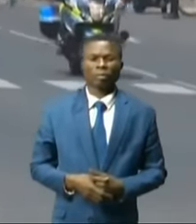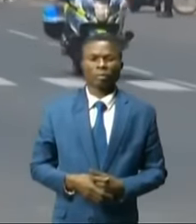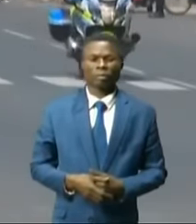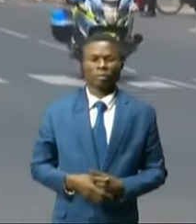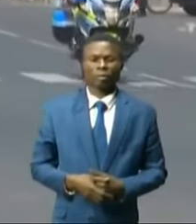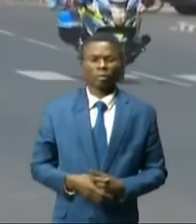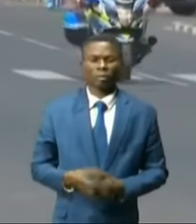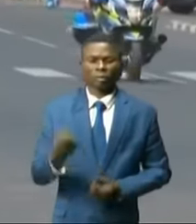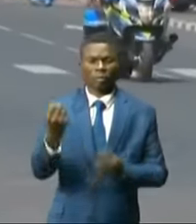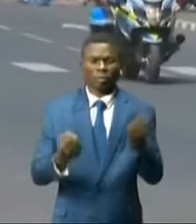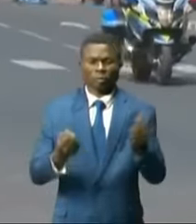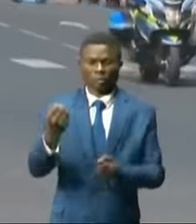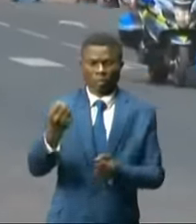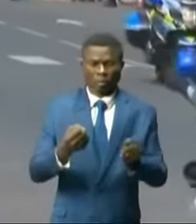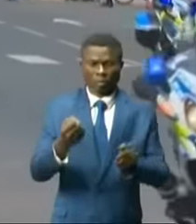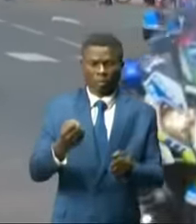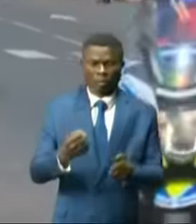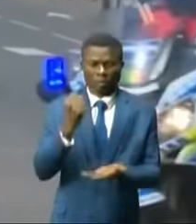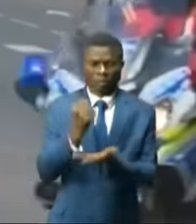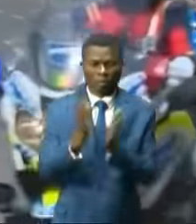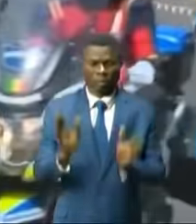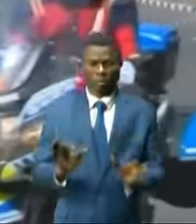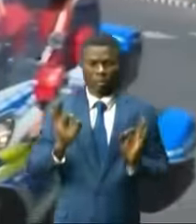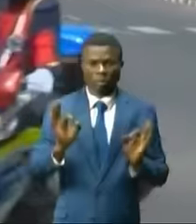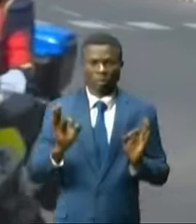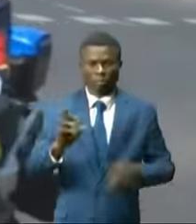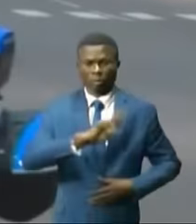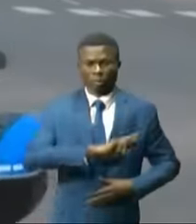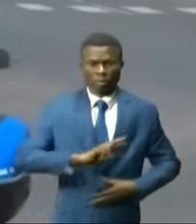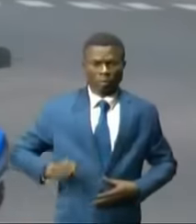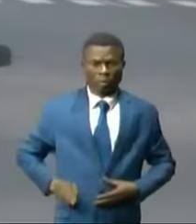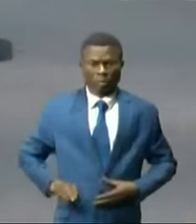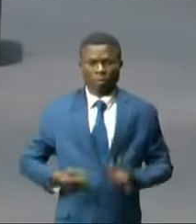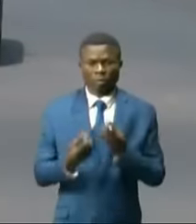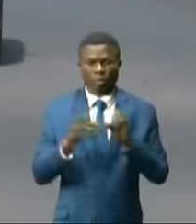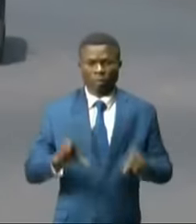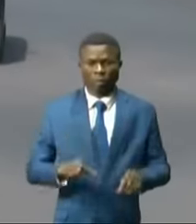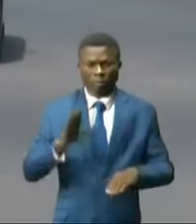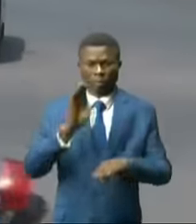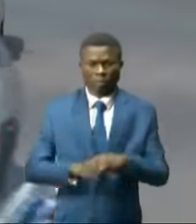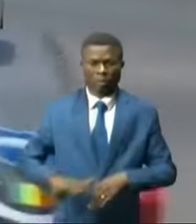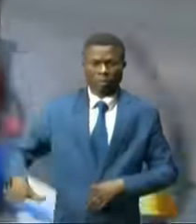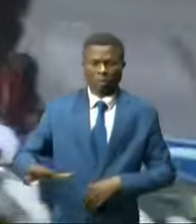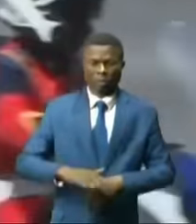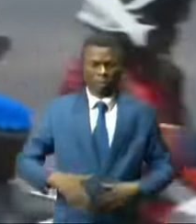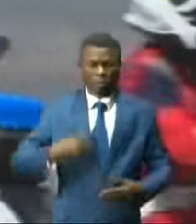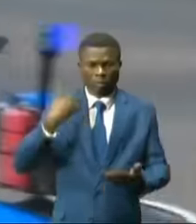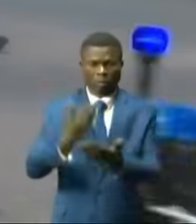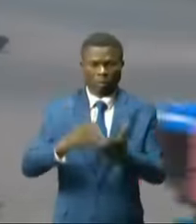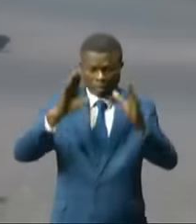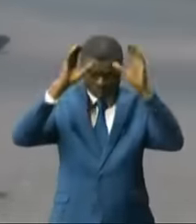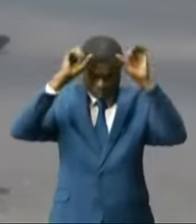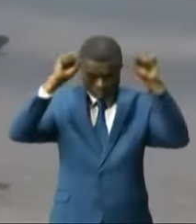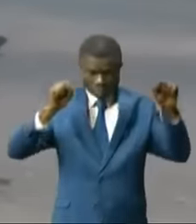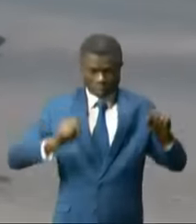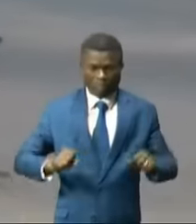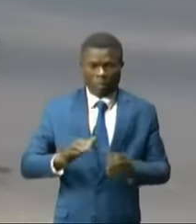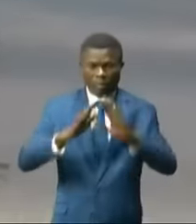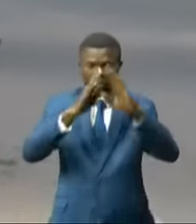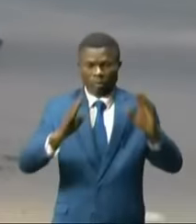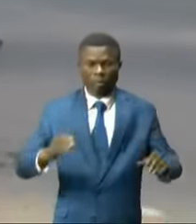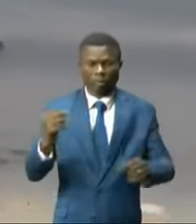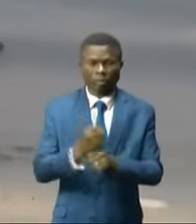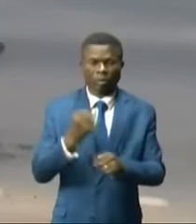Sous escorte, le cortège du nouvel ambassadeur de la RDC au Sénégal arrive au palais présidentiel. Avocat de